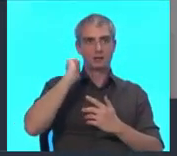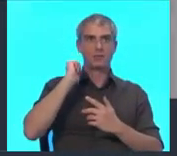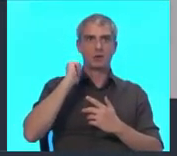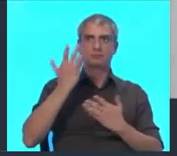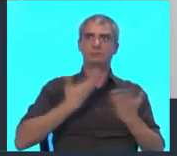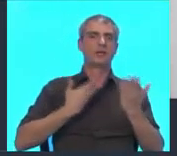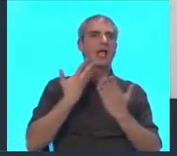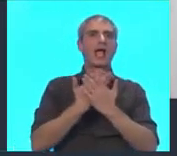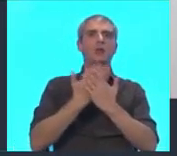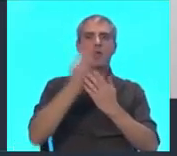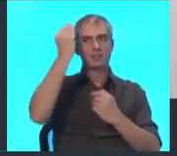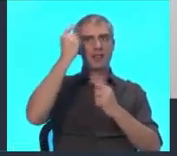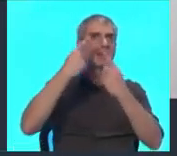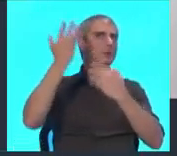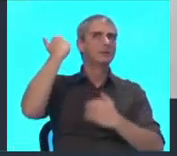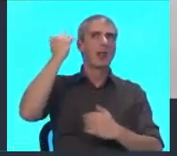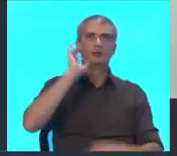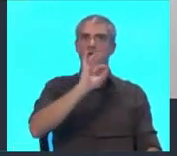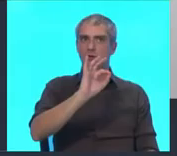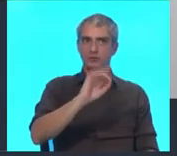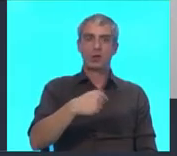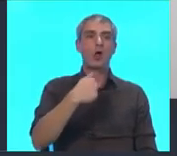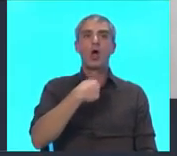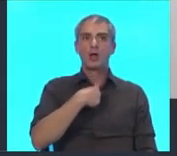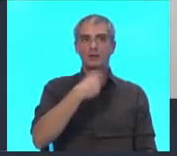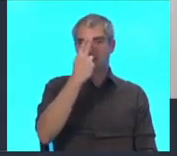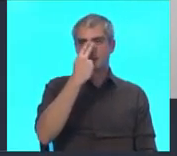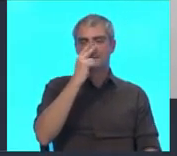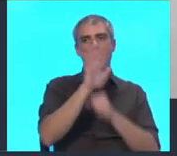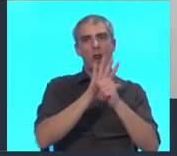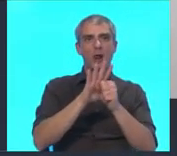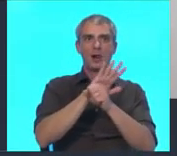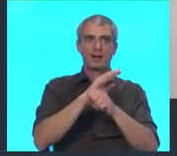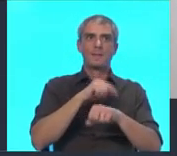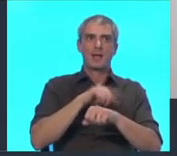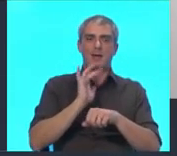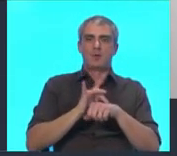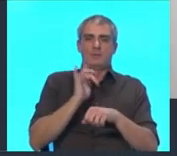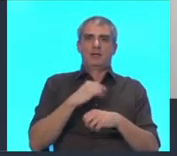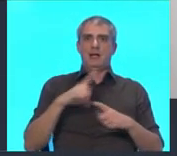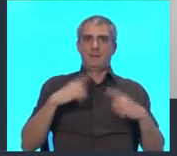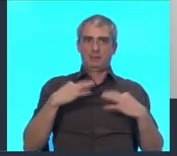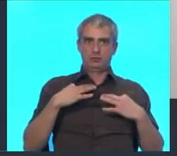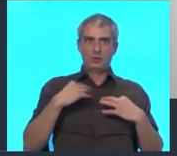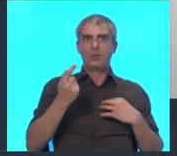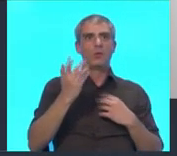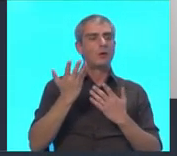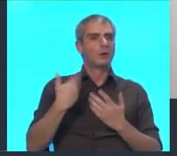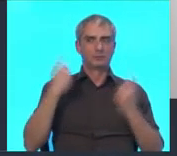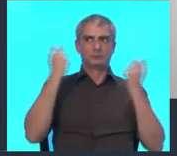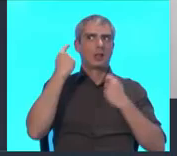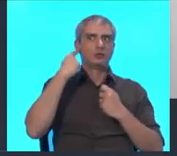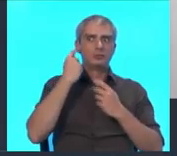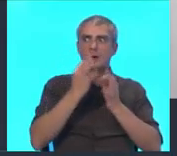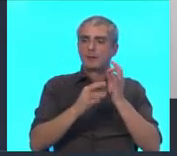דומות של תלמידים לשעבר. אותי נבנויז ניסה לשדל ברגע מאוד פגיע בחיי. הדהים אותי לשמוע את הפרטים הכמעט